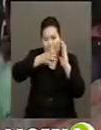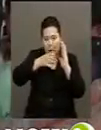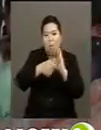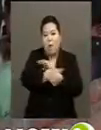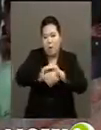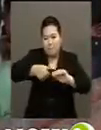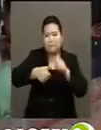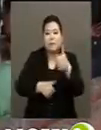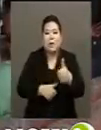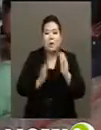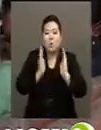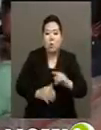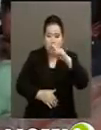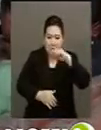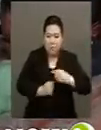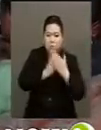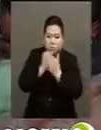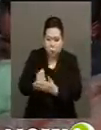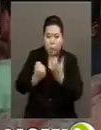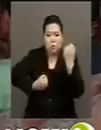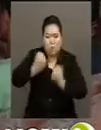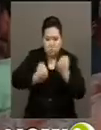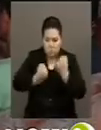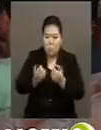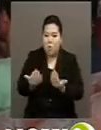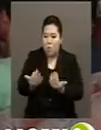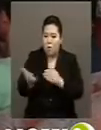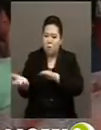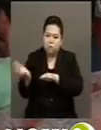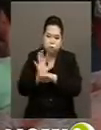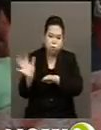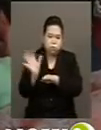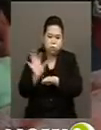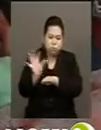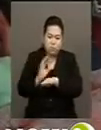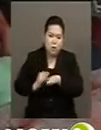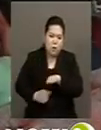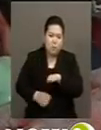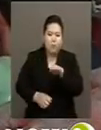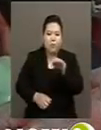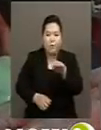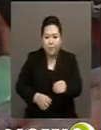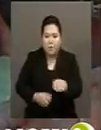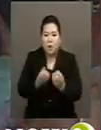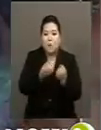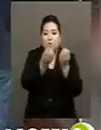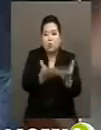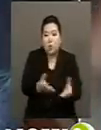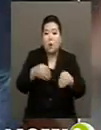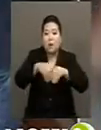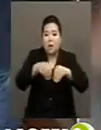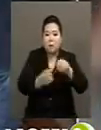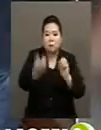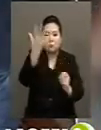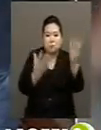มีขบวนการเป็นคนไทยครับเอารถเนี่ยไปรอรับแล้วก็พาพวกเขาไปส่งที่บริเวณแนวเขตอุทยานแห่งช